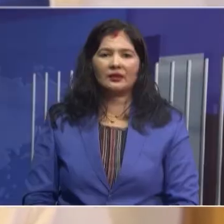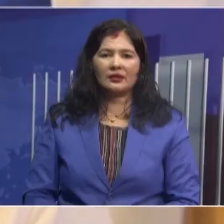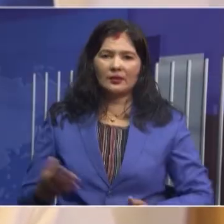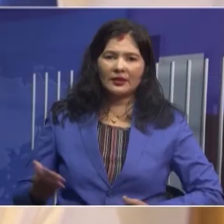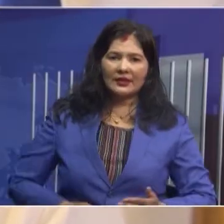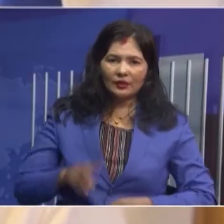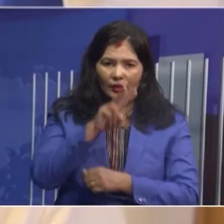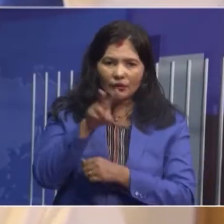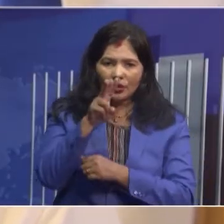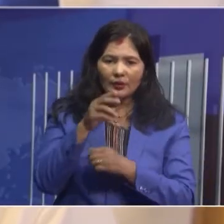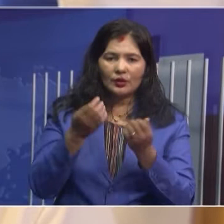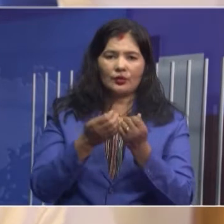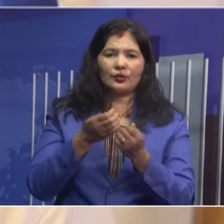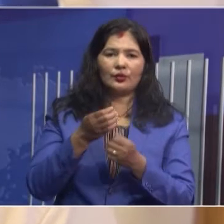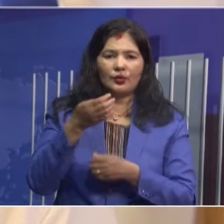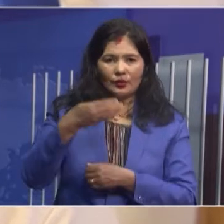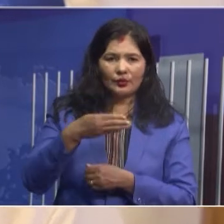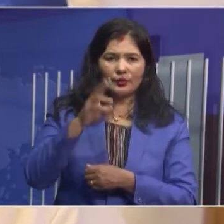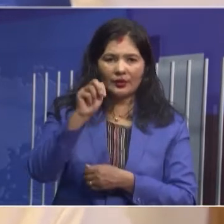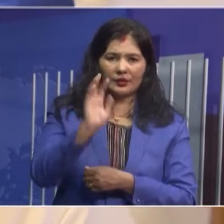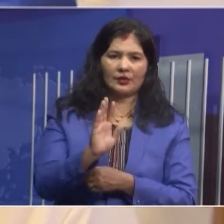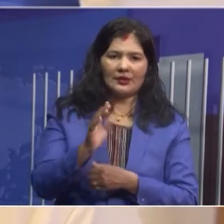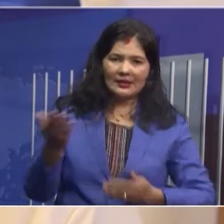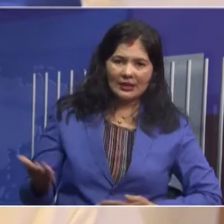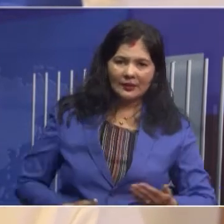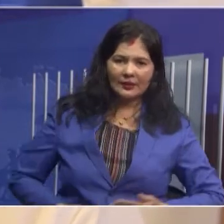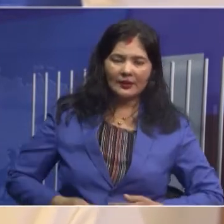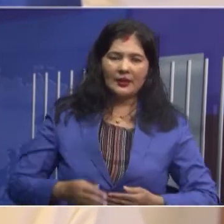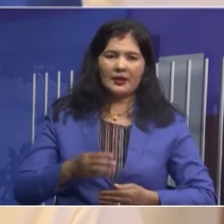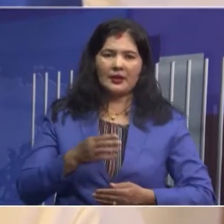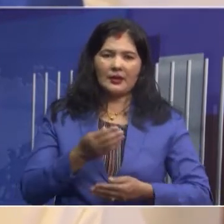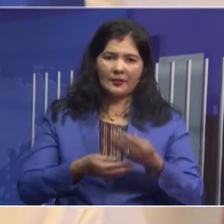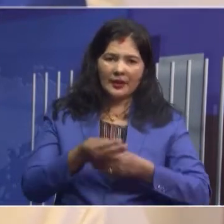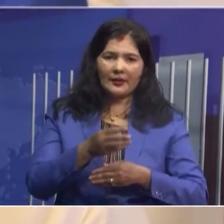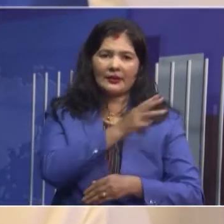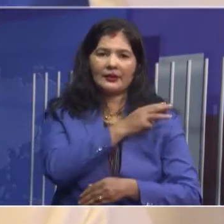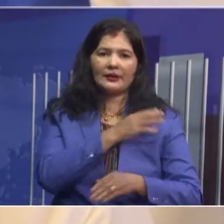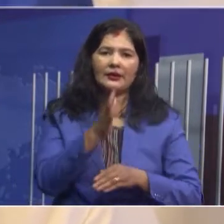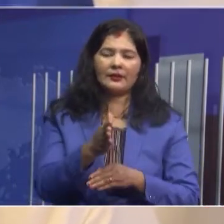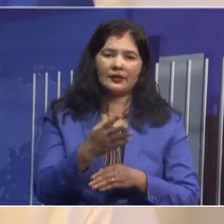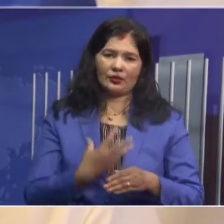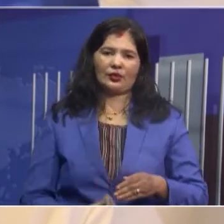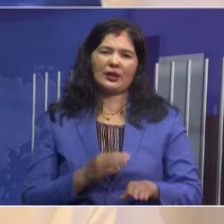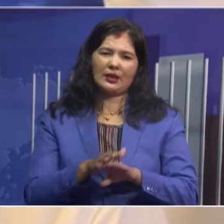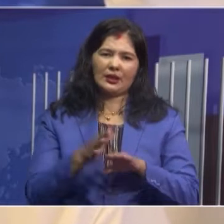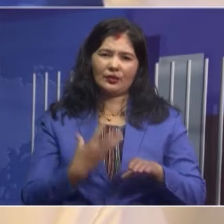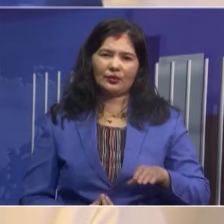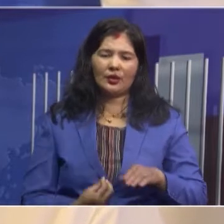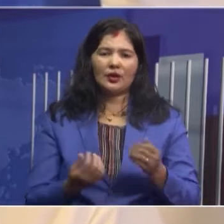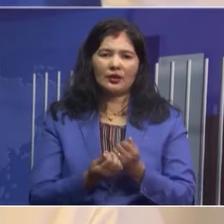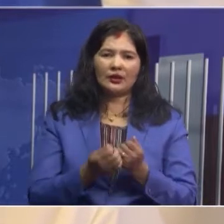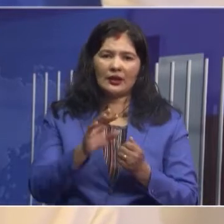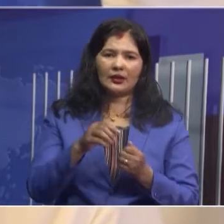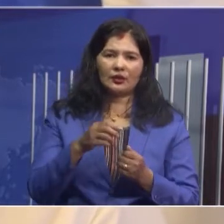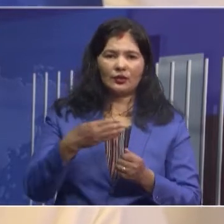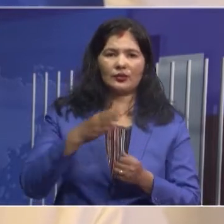बजार अनुगमन हुनुपर्छ होइन। अब चाहिँ चाडबाडको बेला अब व्यापारीले पनि अब धेरै दुःख गरेर चाहिँ अब व्यापारमा चाहिँ आएका हुन्छन् होइन।